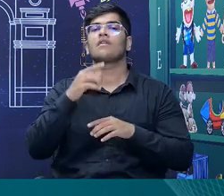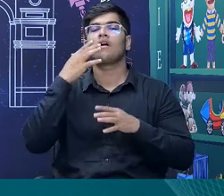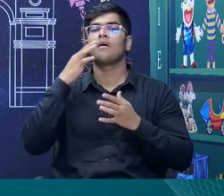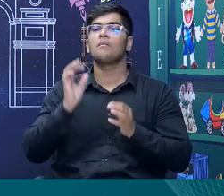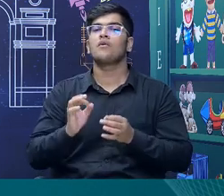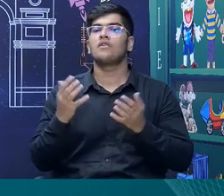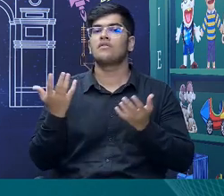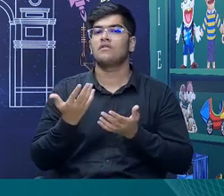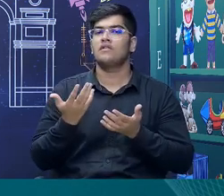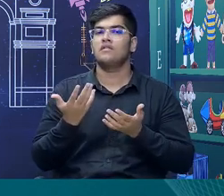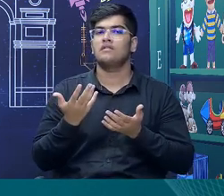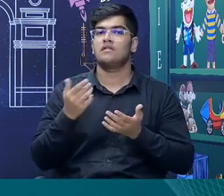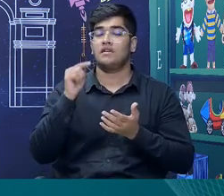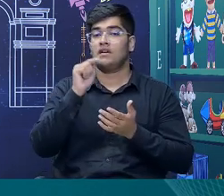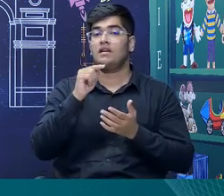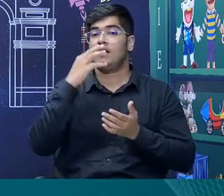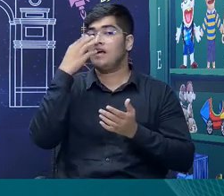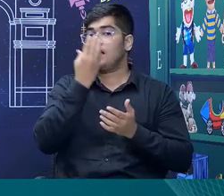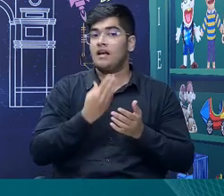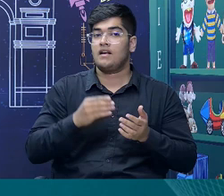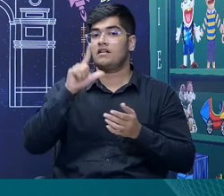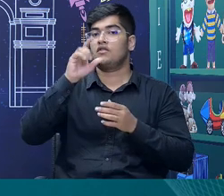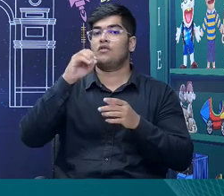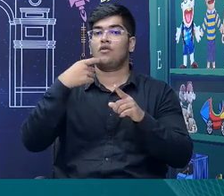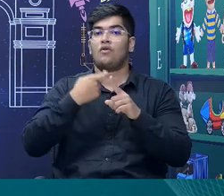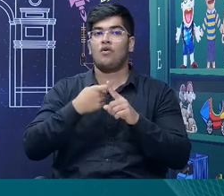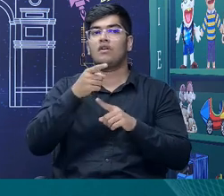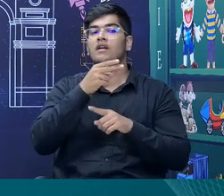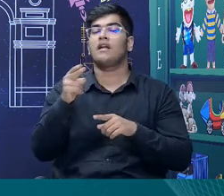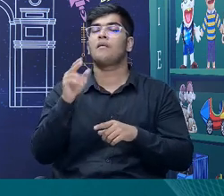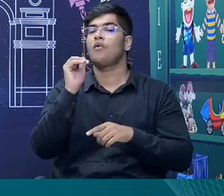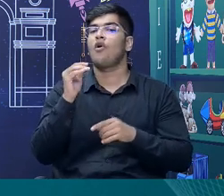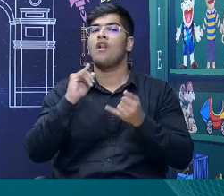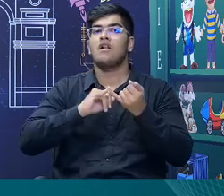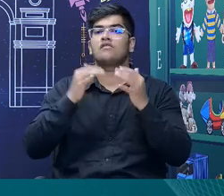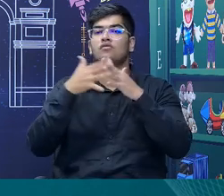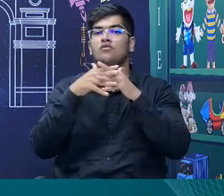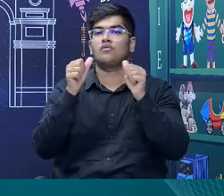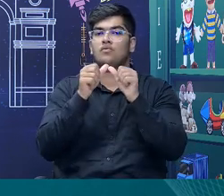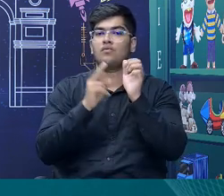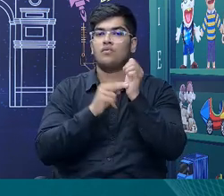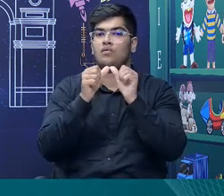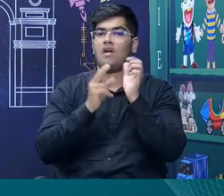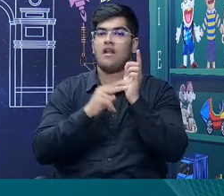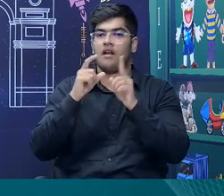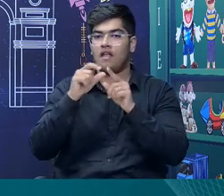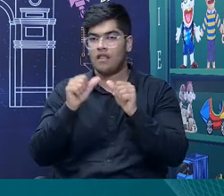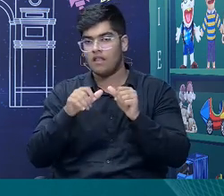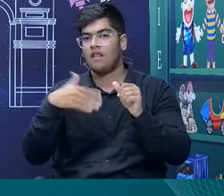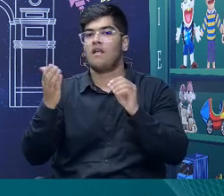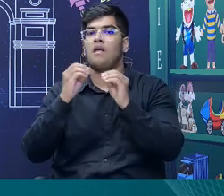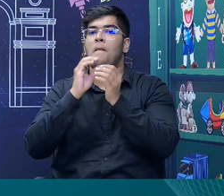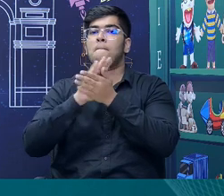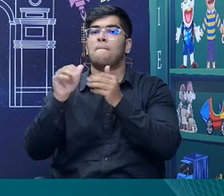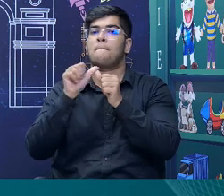आपको बताती हूं की गणेश लोग को स्व आनंद भवन क्यों कहते हैं स्वर यानी की खुद और